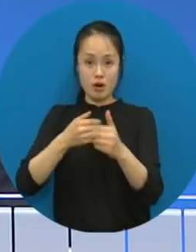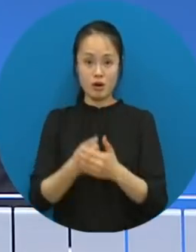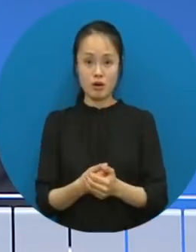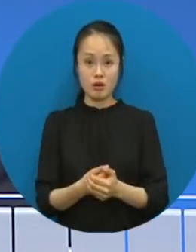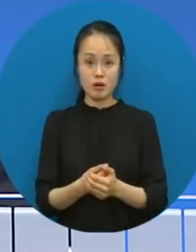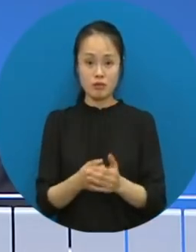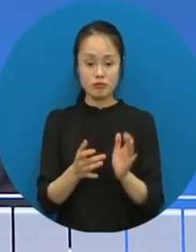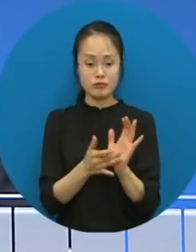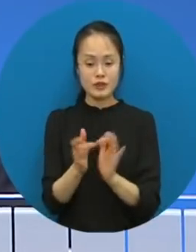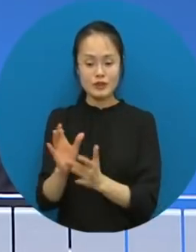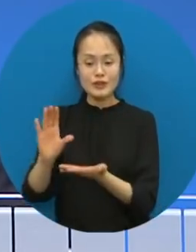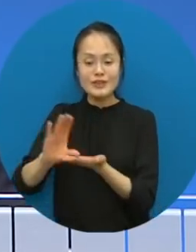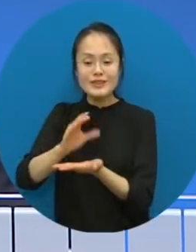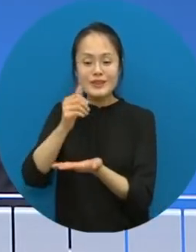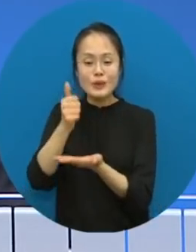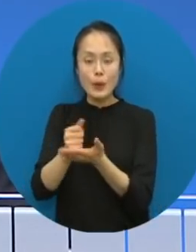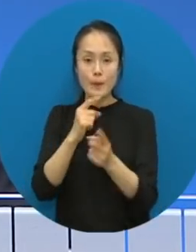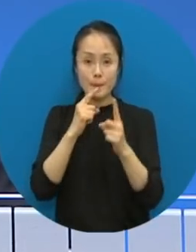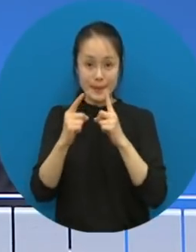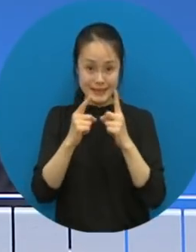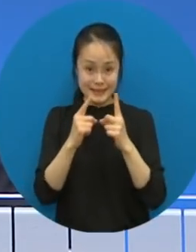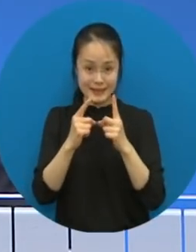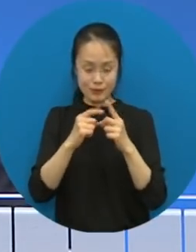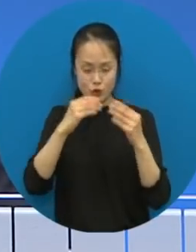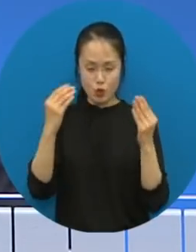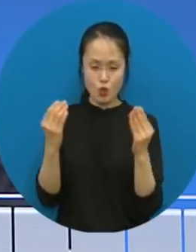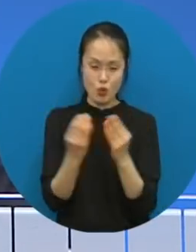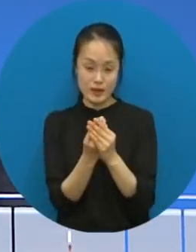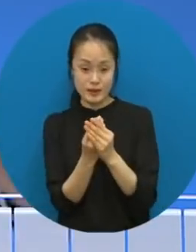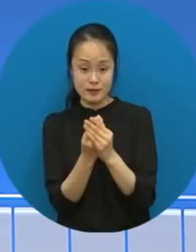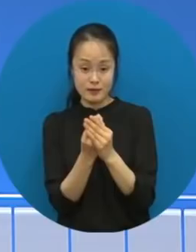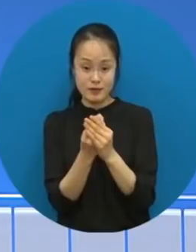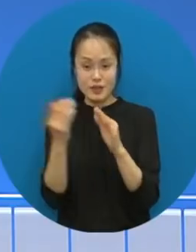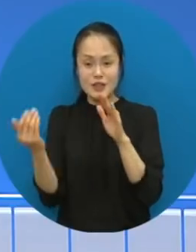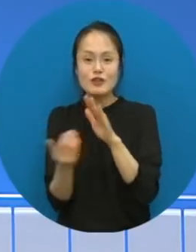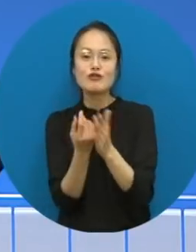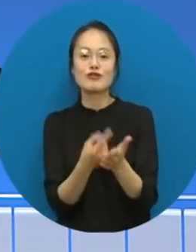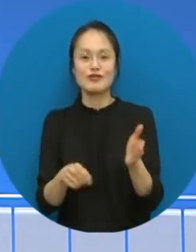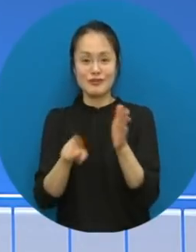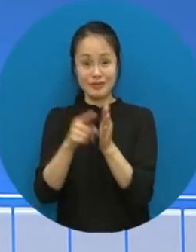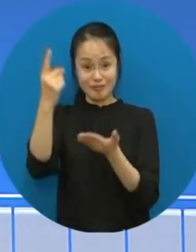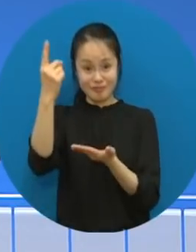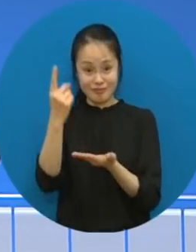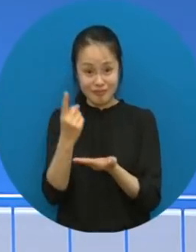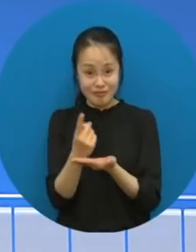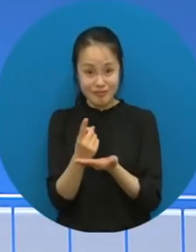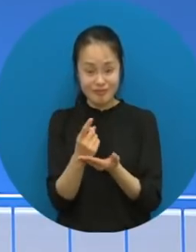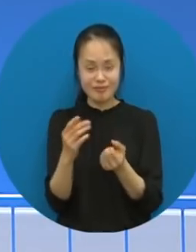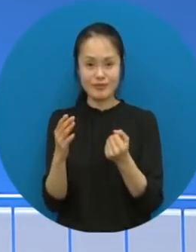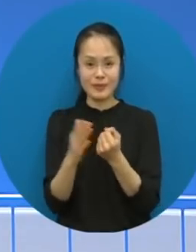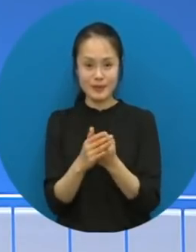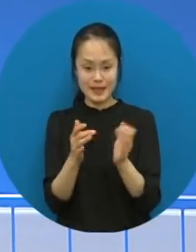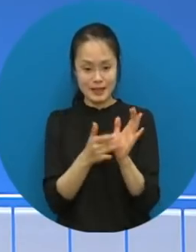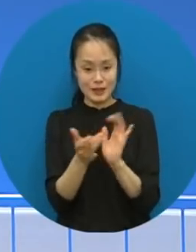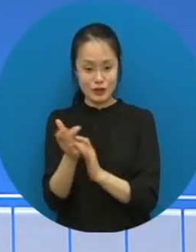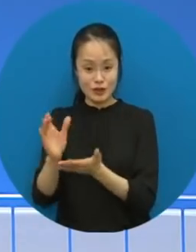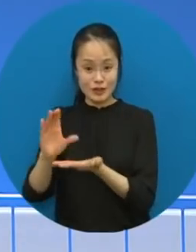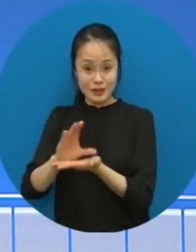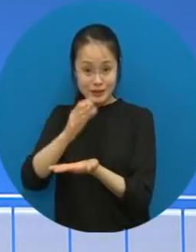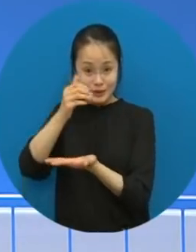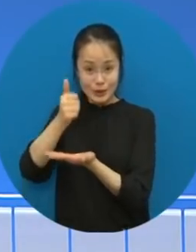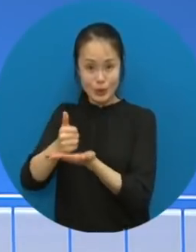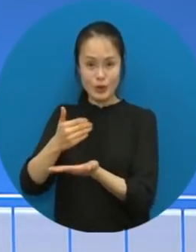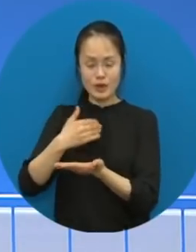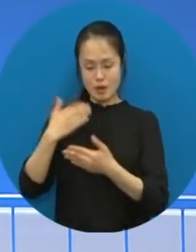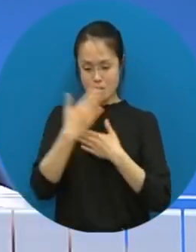아니라 완성케 하러 오셨으니 그 하나님의 거룩한 양에게 내 손을 얹어야지 내 죄가 100% 트랜스포 다